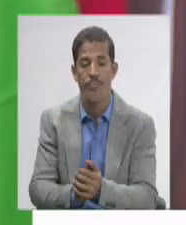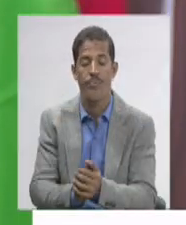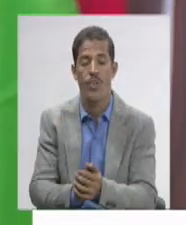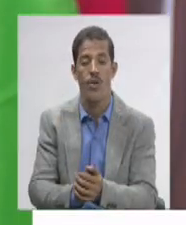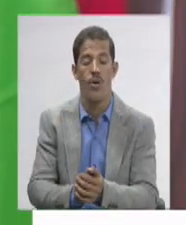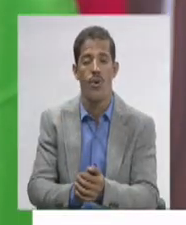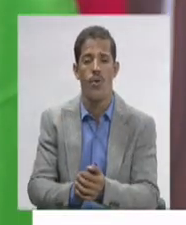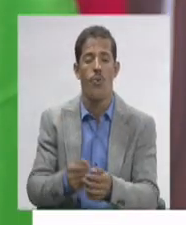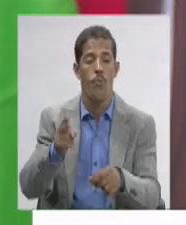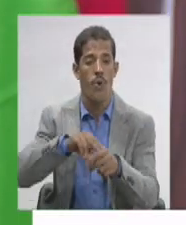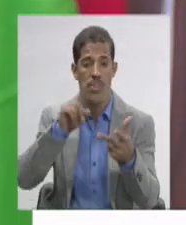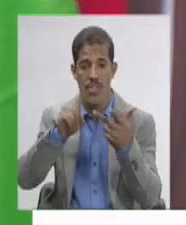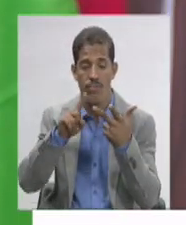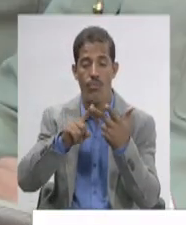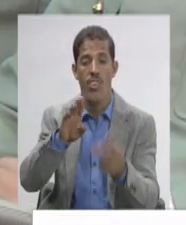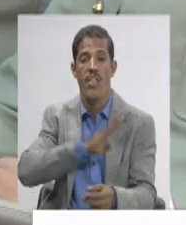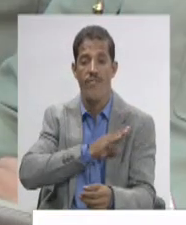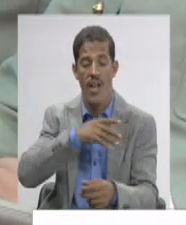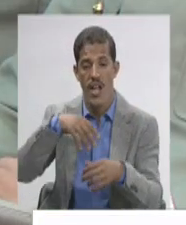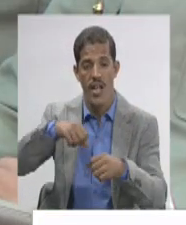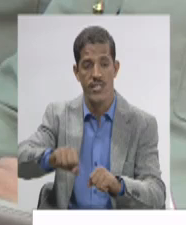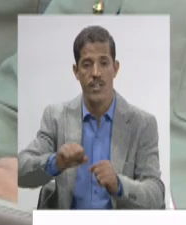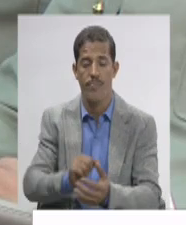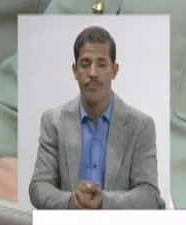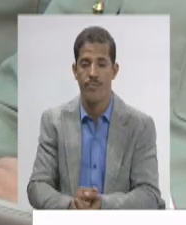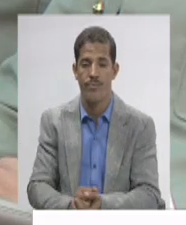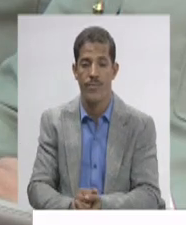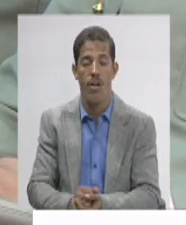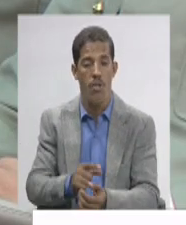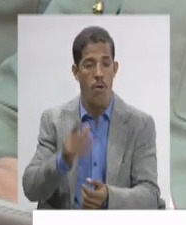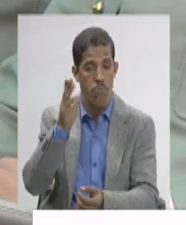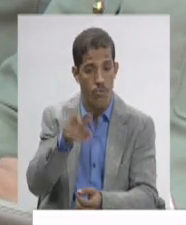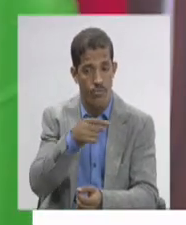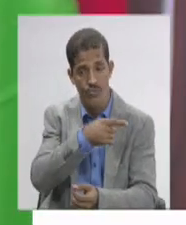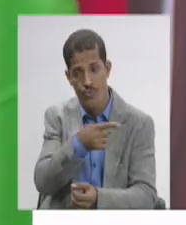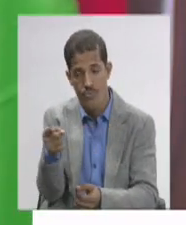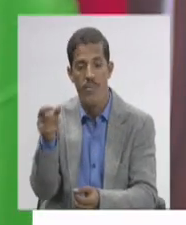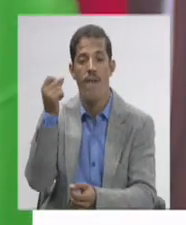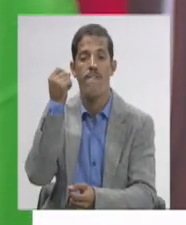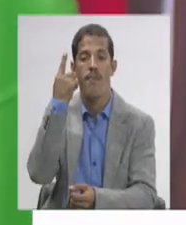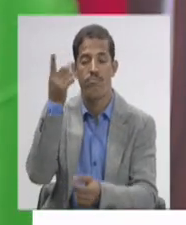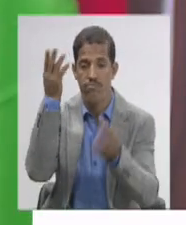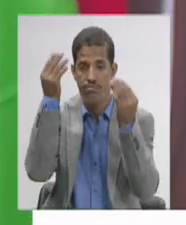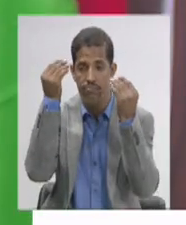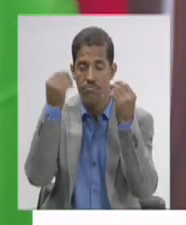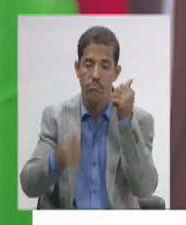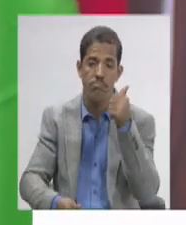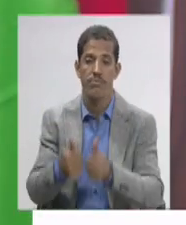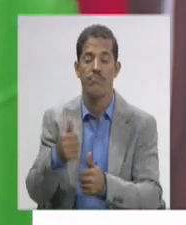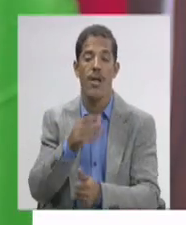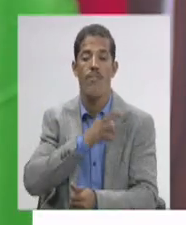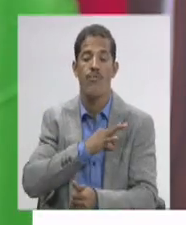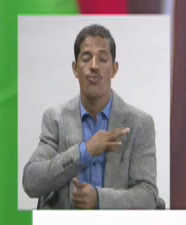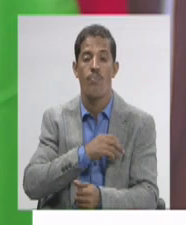والتاريخ العسكري وغيرها ستمكن الخريجين من الحصول على افاده